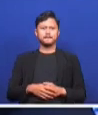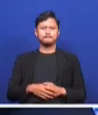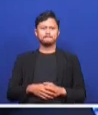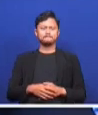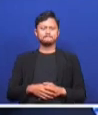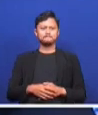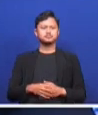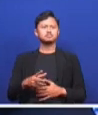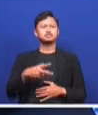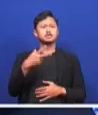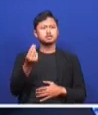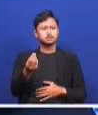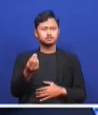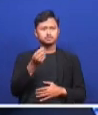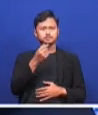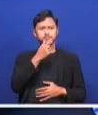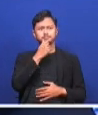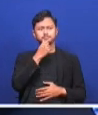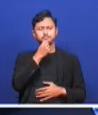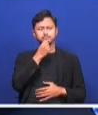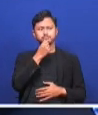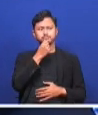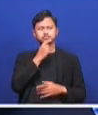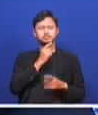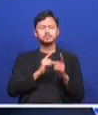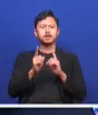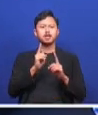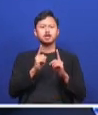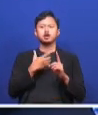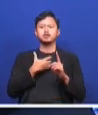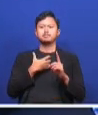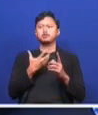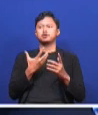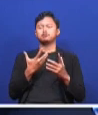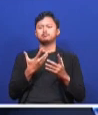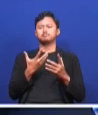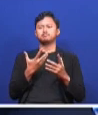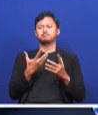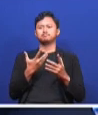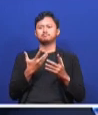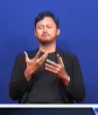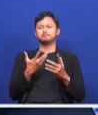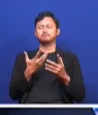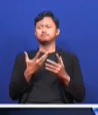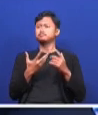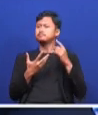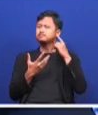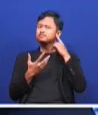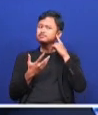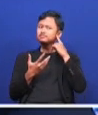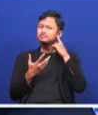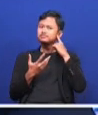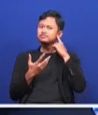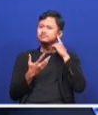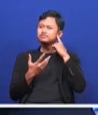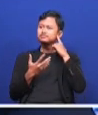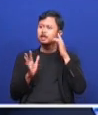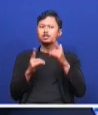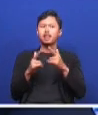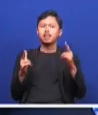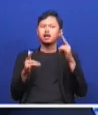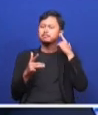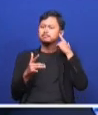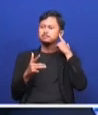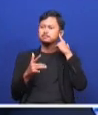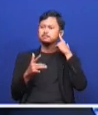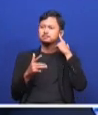Bagaimana seandainya seperti ini Ayahanda, kalau semisalnya wacananya tadi lengkap, saya bagaimana bisa untuk sampai ke poinnya? Seperti